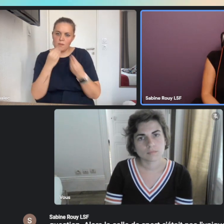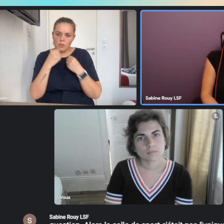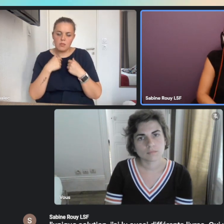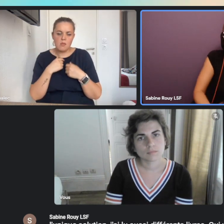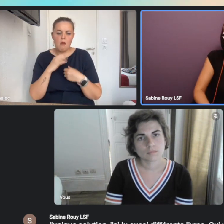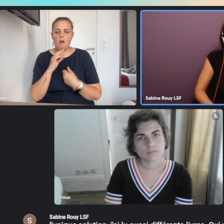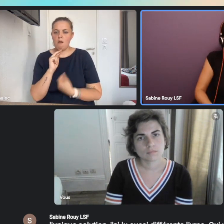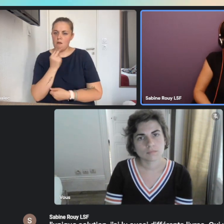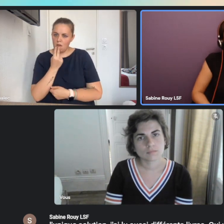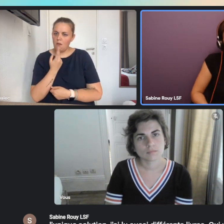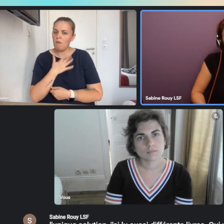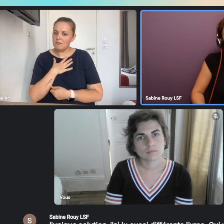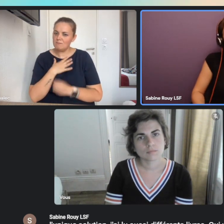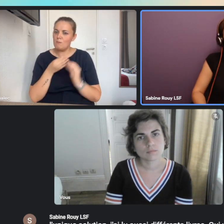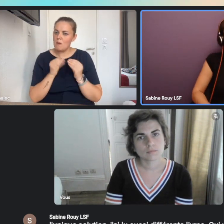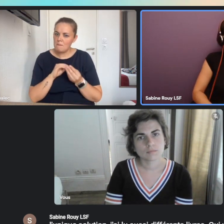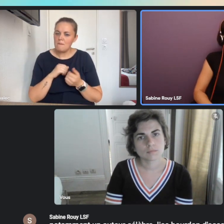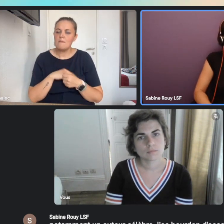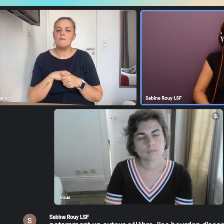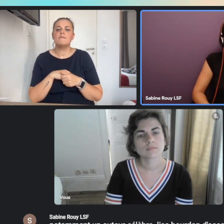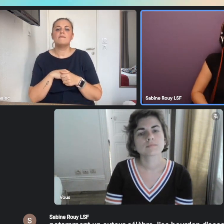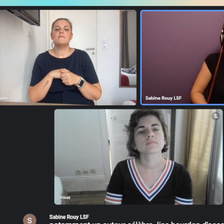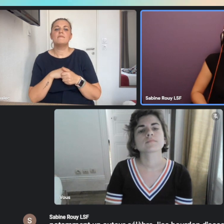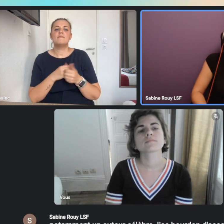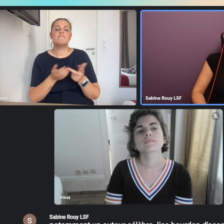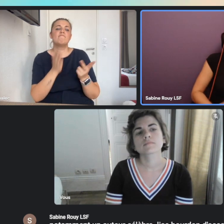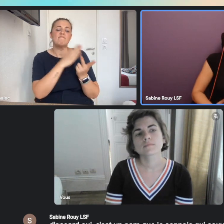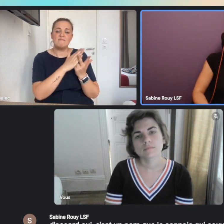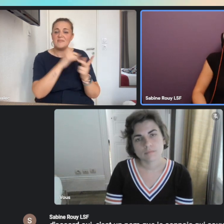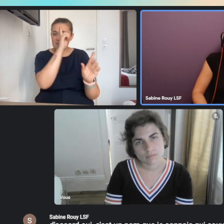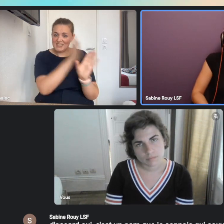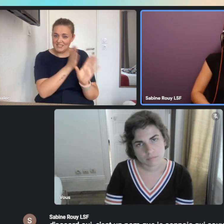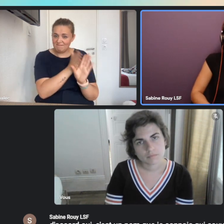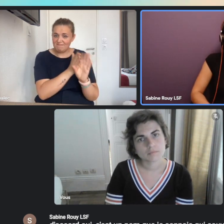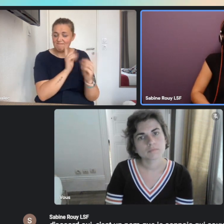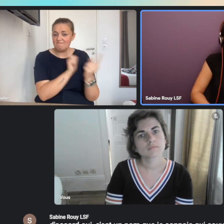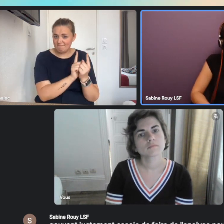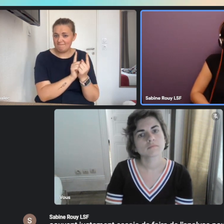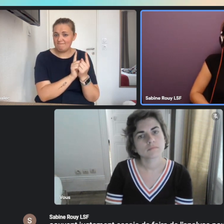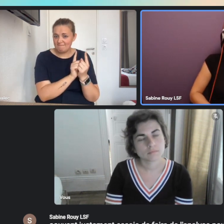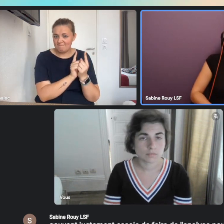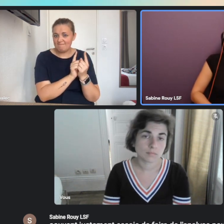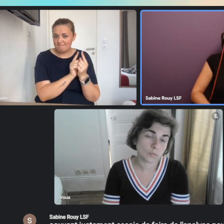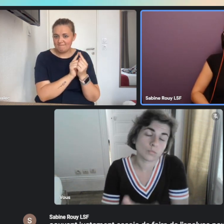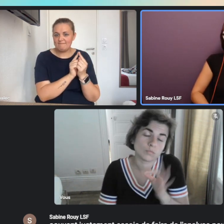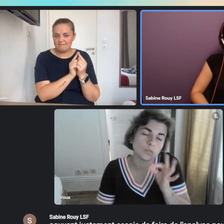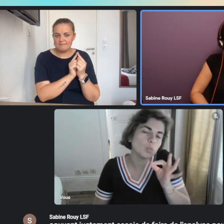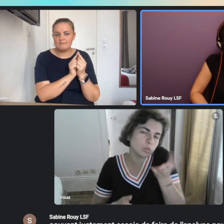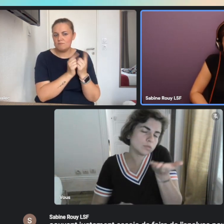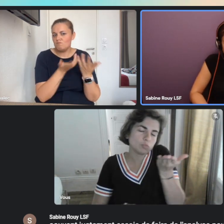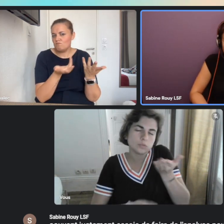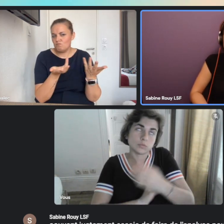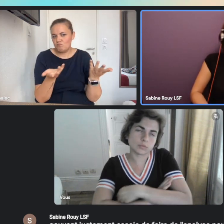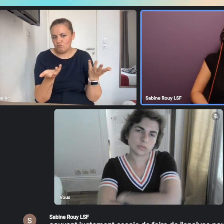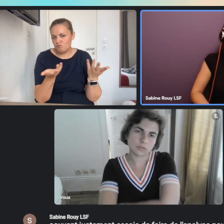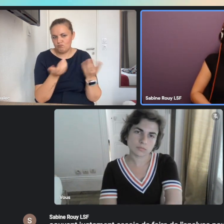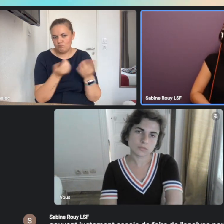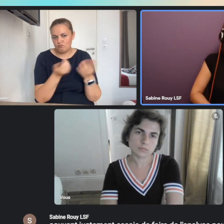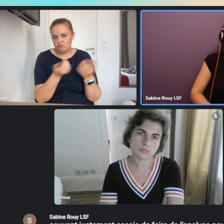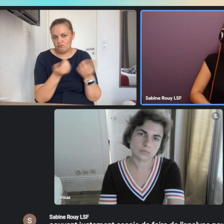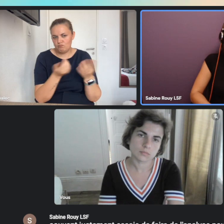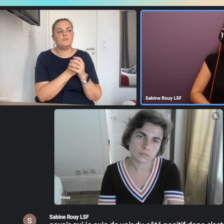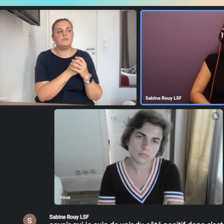côté positif. Donc c'est vrai que c'était intéressant et puis c'est vrai que ça m'a permis de me remettre aussi en question, de voir les problèmes que je pouvais avoir. De la psychologie aussi, donc voir un